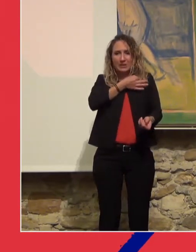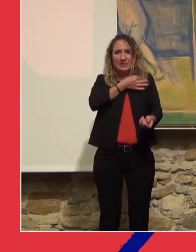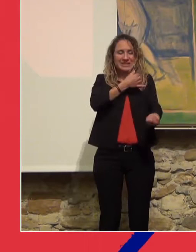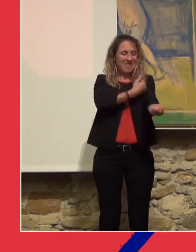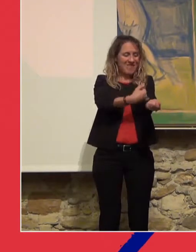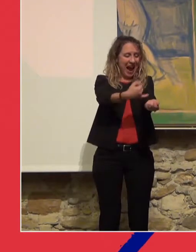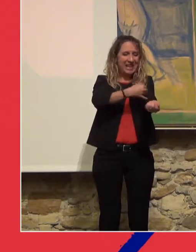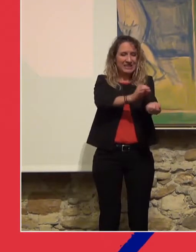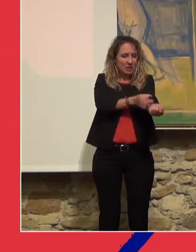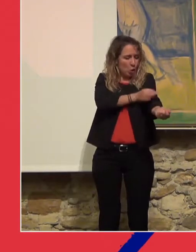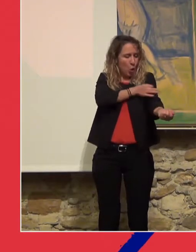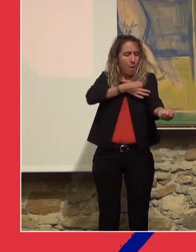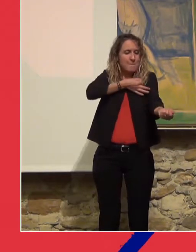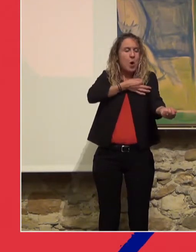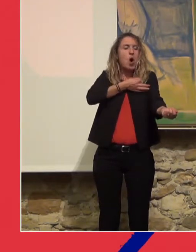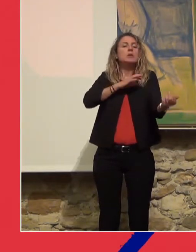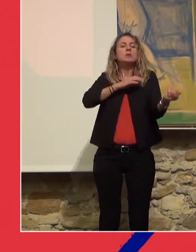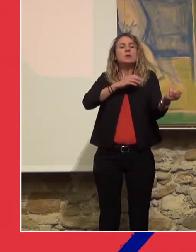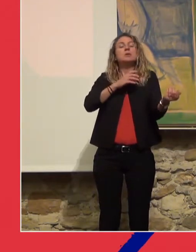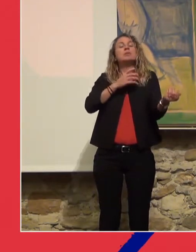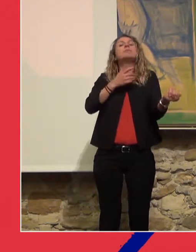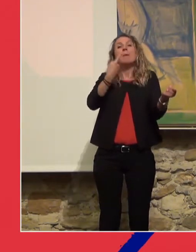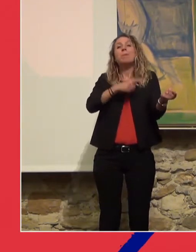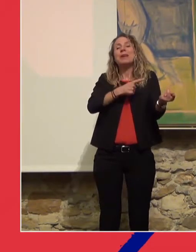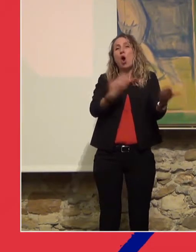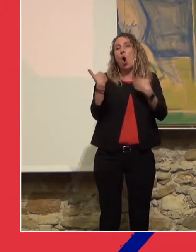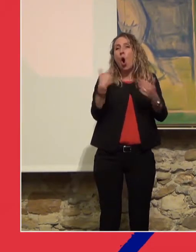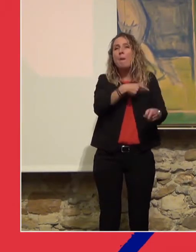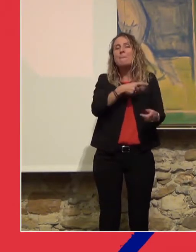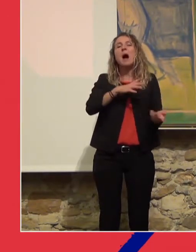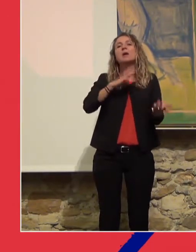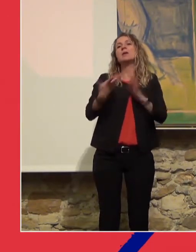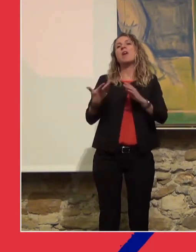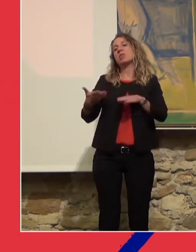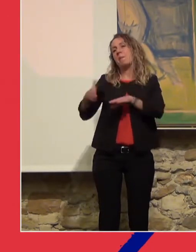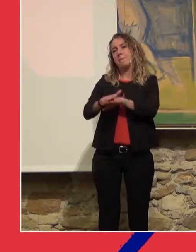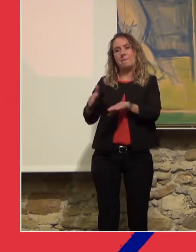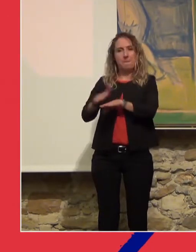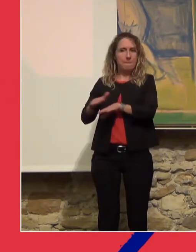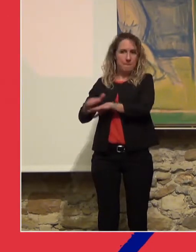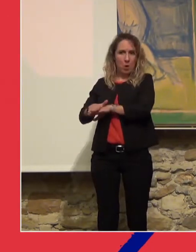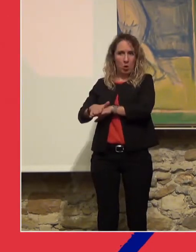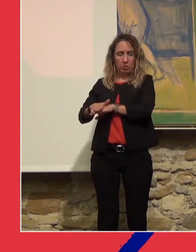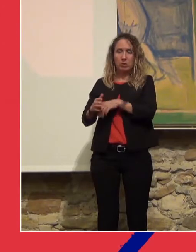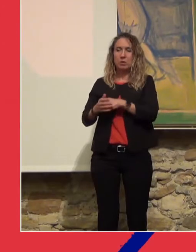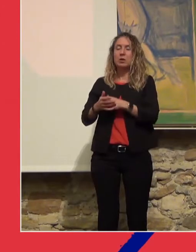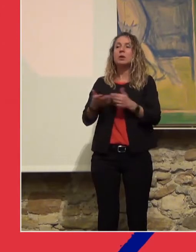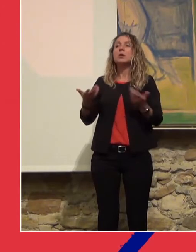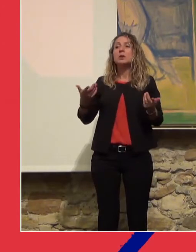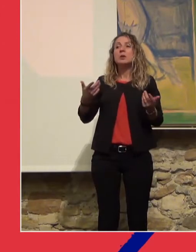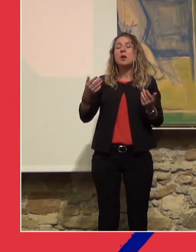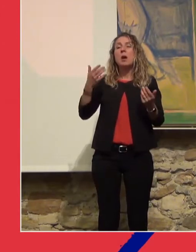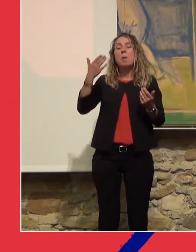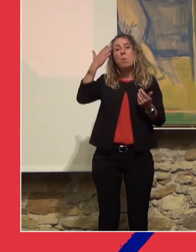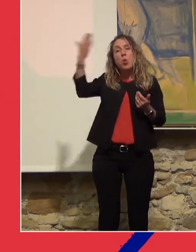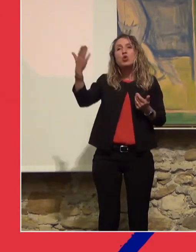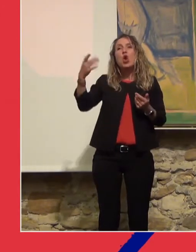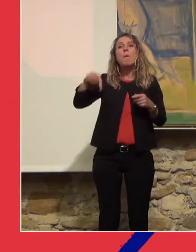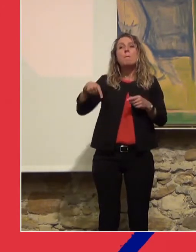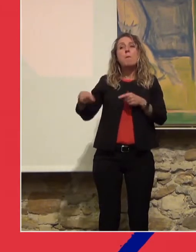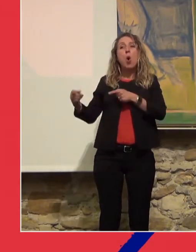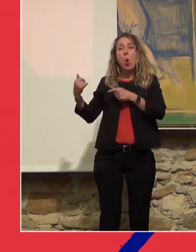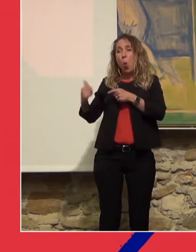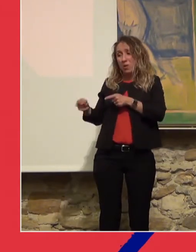che sta ricominciando adesso, speriamo che non sia così, nel nord Italia e nell'area milanese.